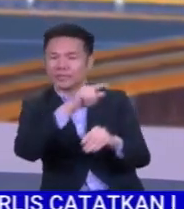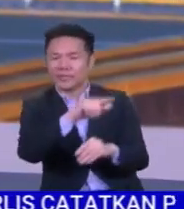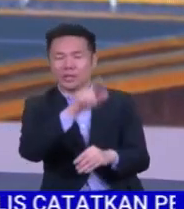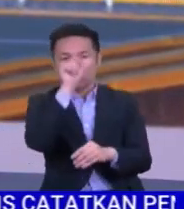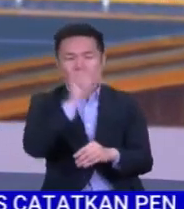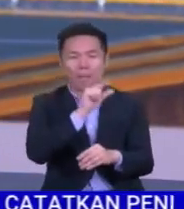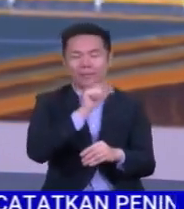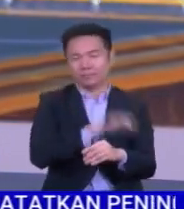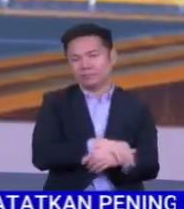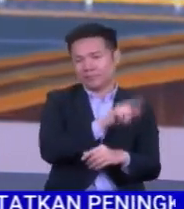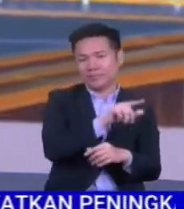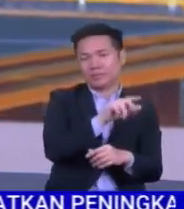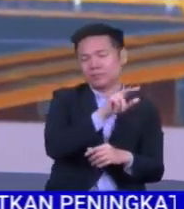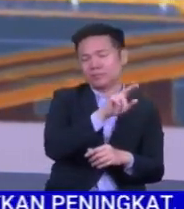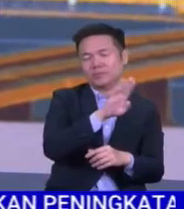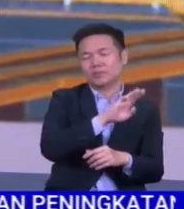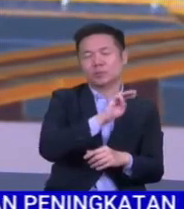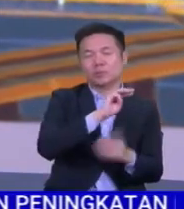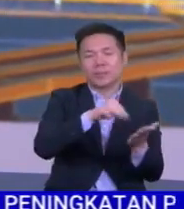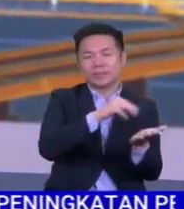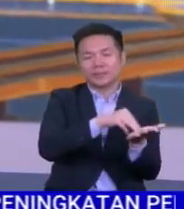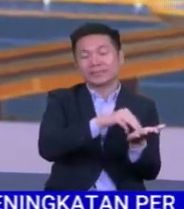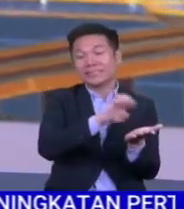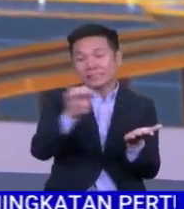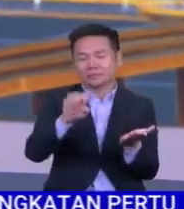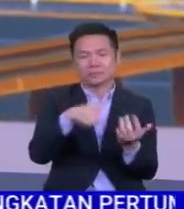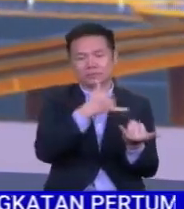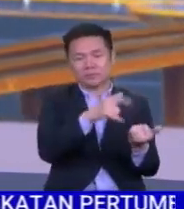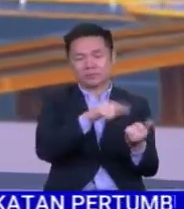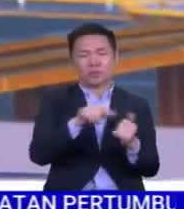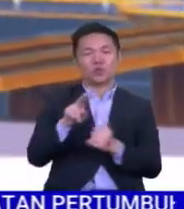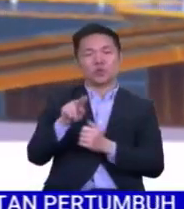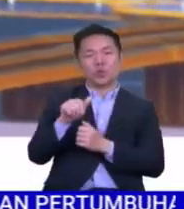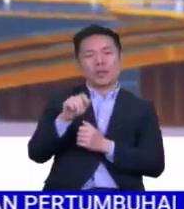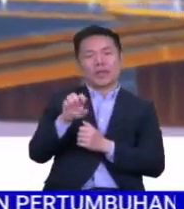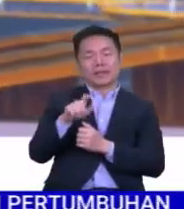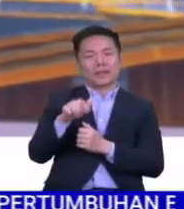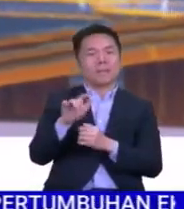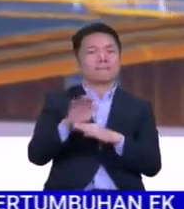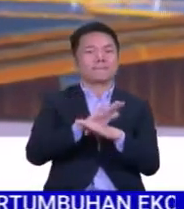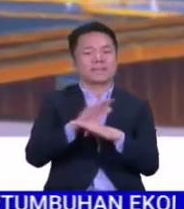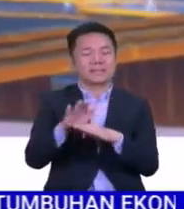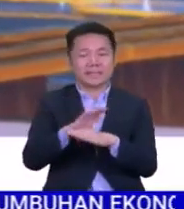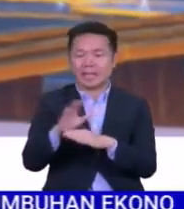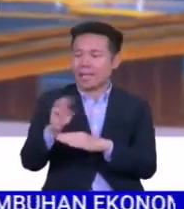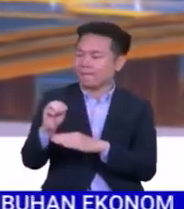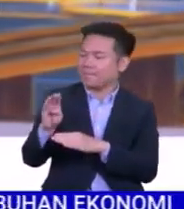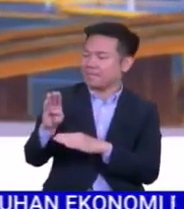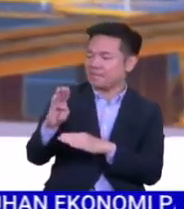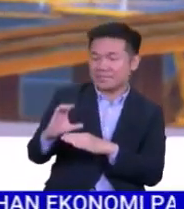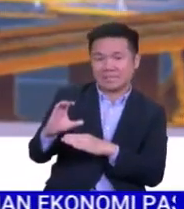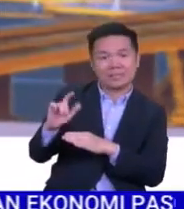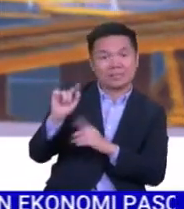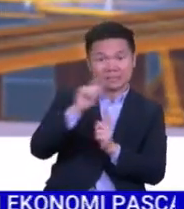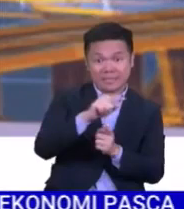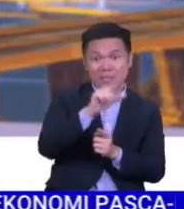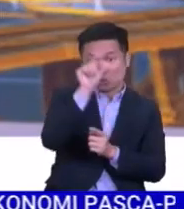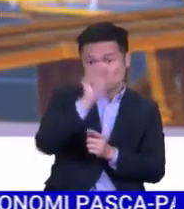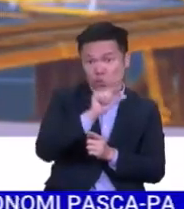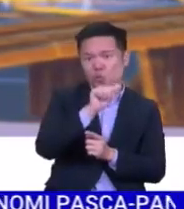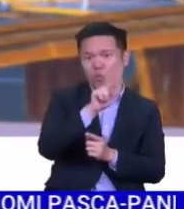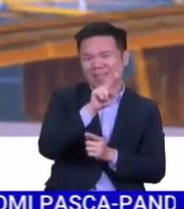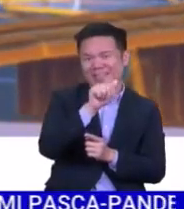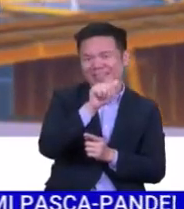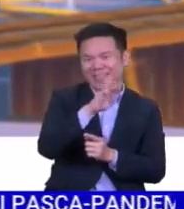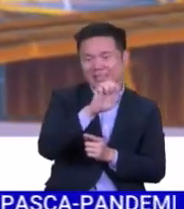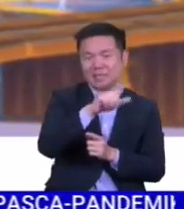Tengah. Mengakui UAE antara negara strategik, Presiden Malaysia Business Council MBC di Emirat Arab Bersatu